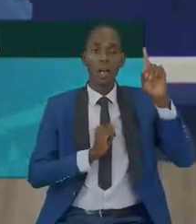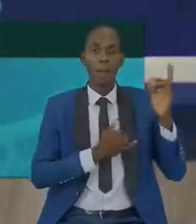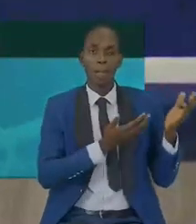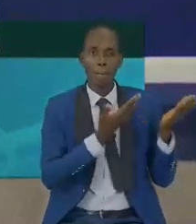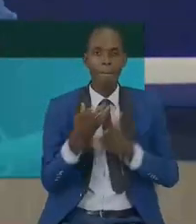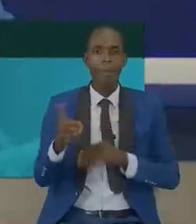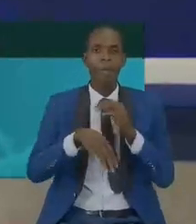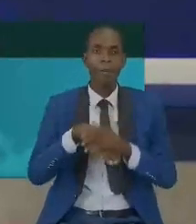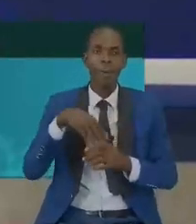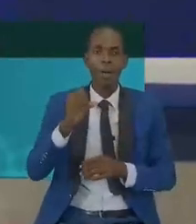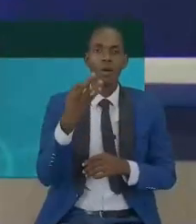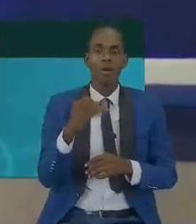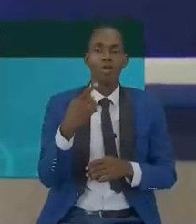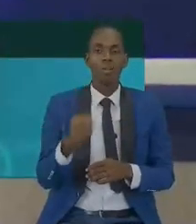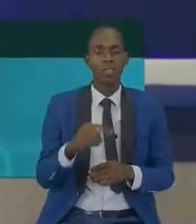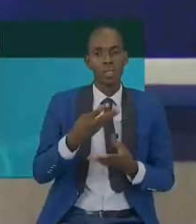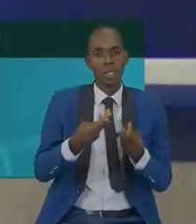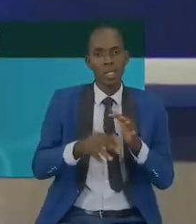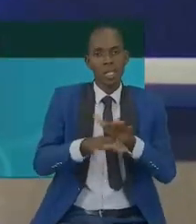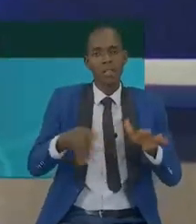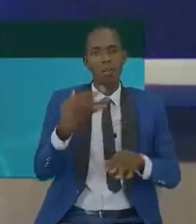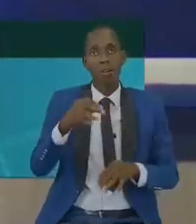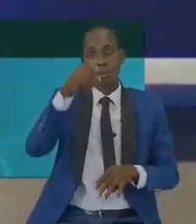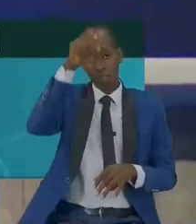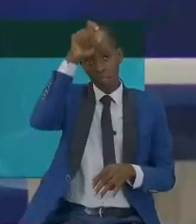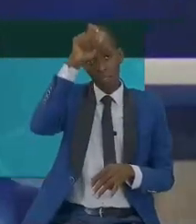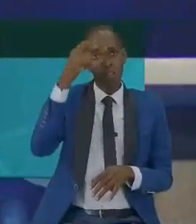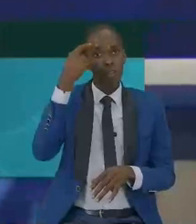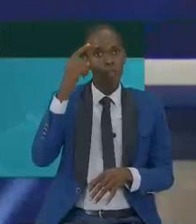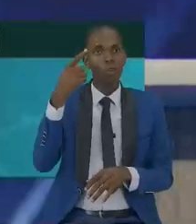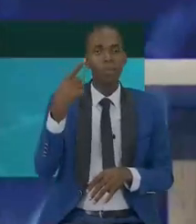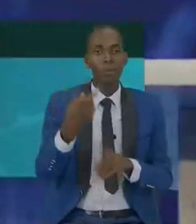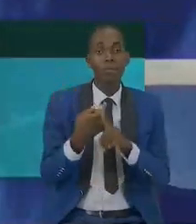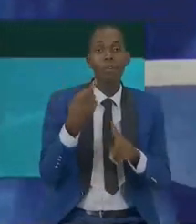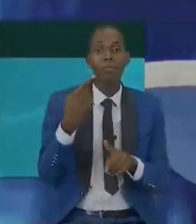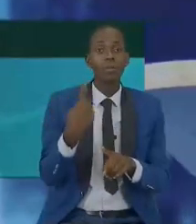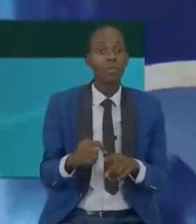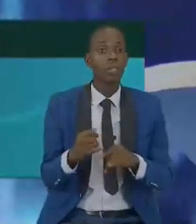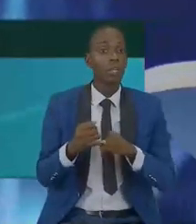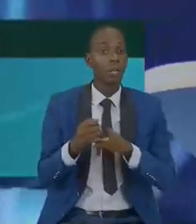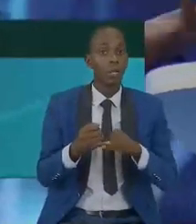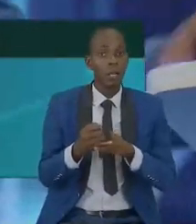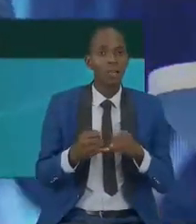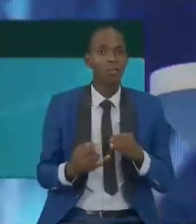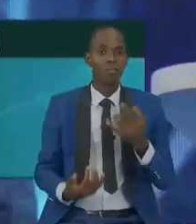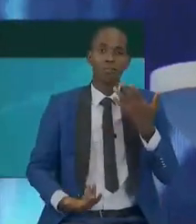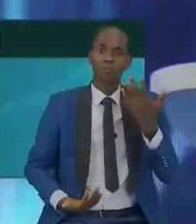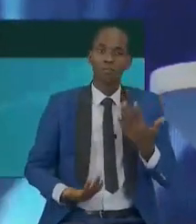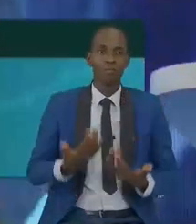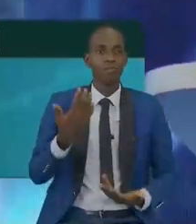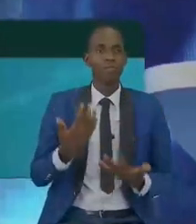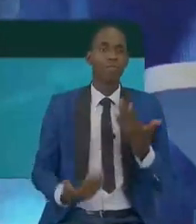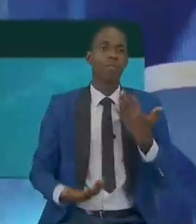Jérémie 11, 4. Que j'ai prescrit à vos pères le jour où je les ai fait sortir du pays d'Égypte, de